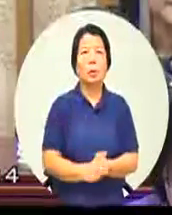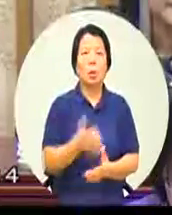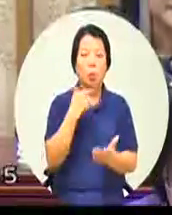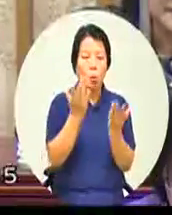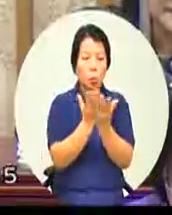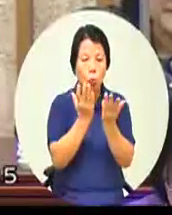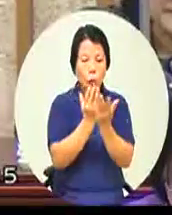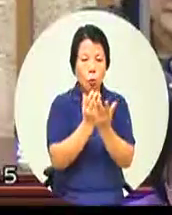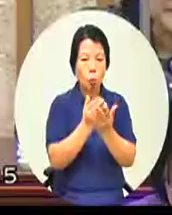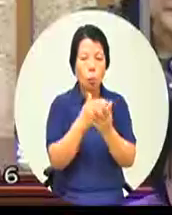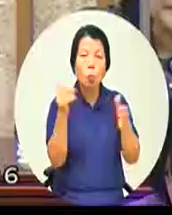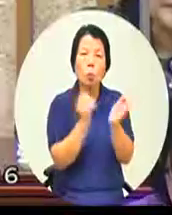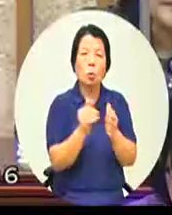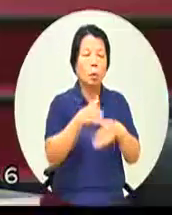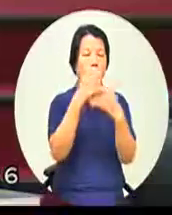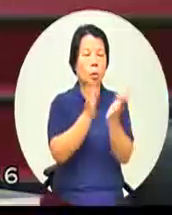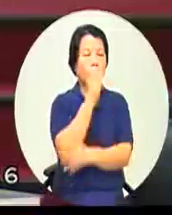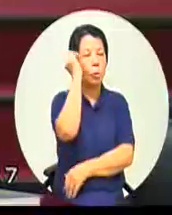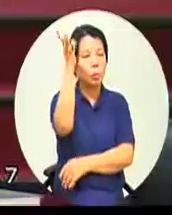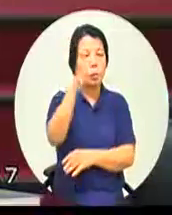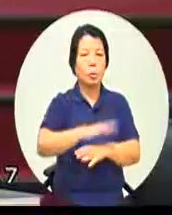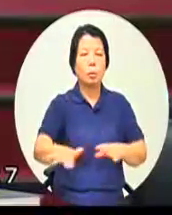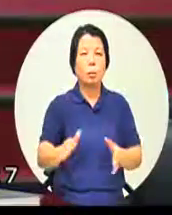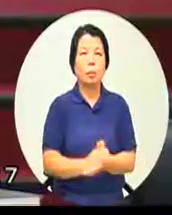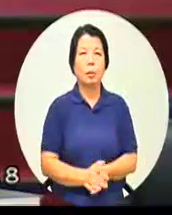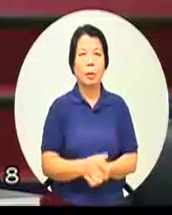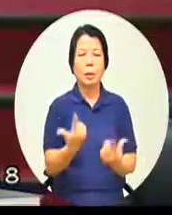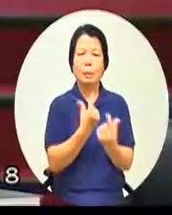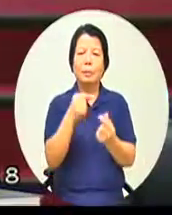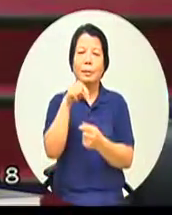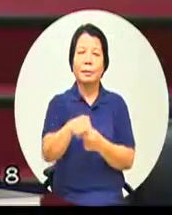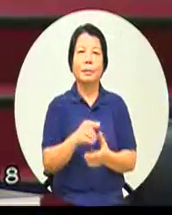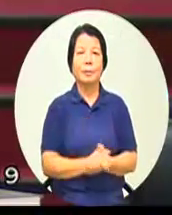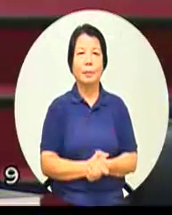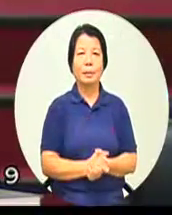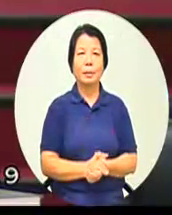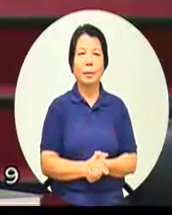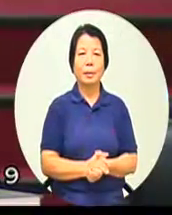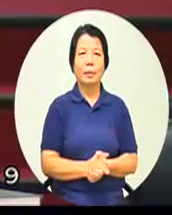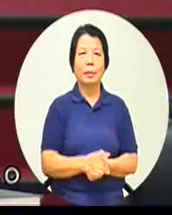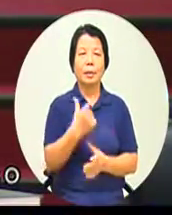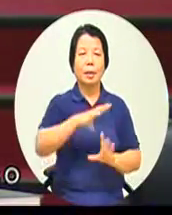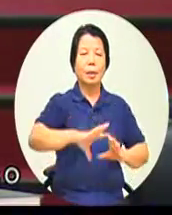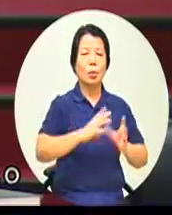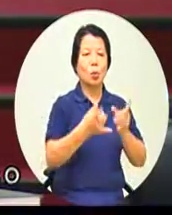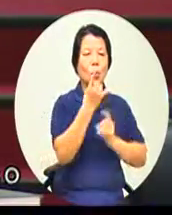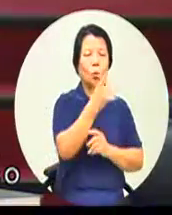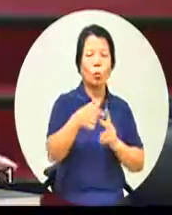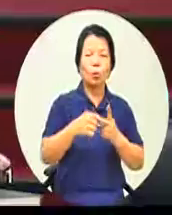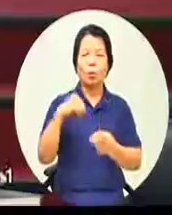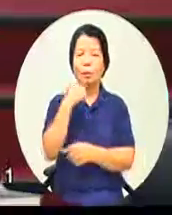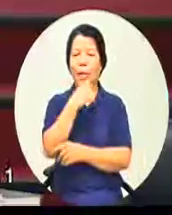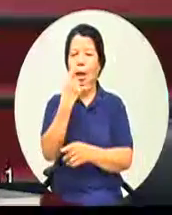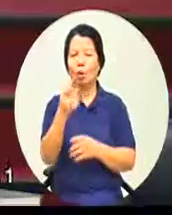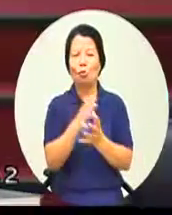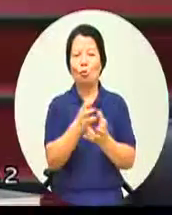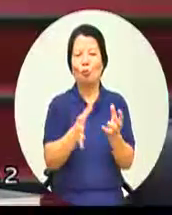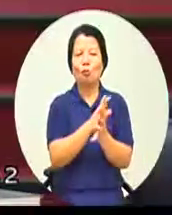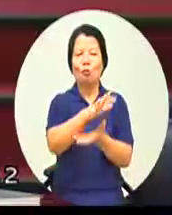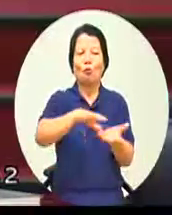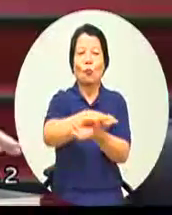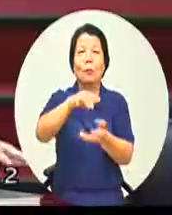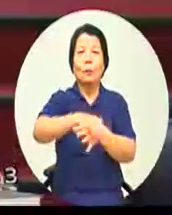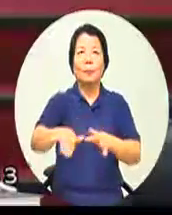可能佮袂记住。 哦，你台湾的讲了足好，唔对，我安尼咧，啊请。哎，男男袂讲，迄个半只白啊，我听下无。来，安